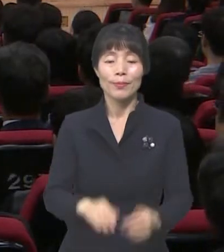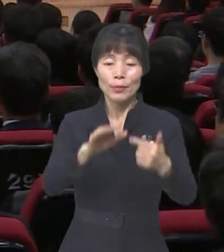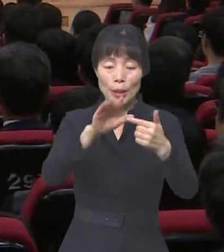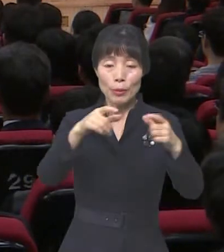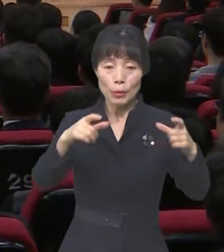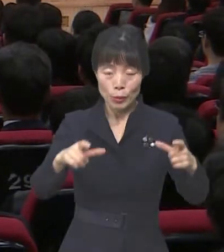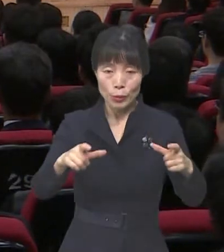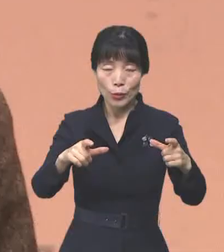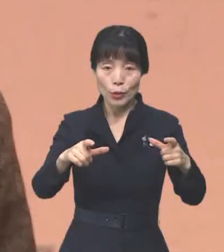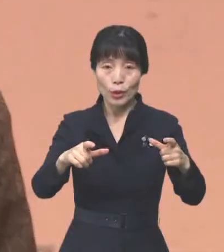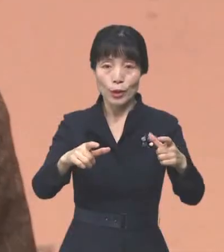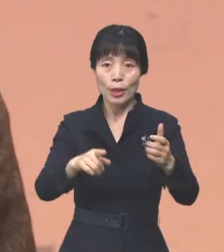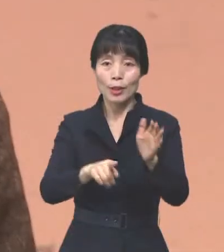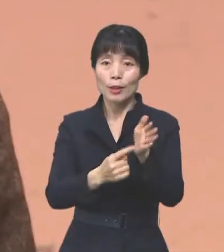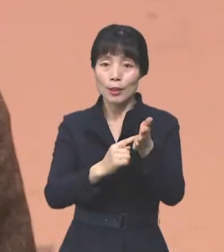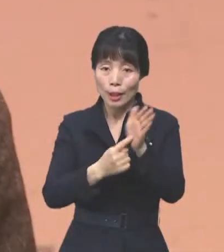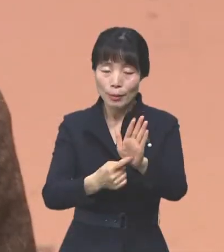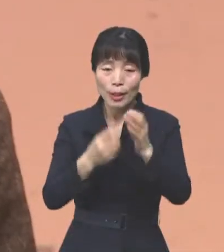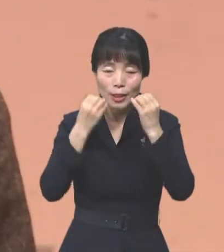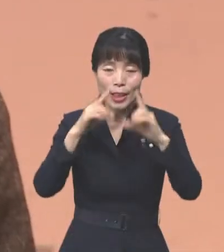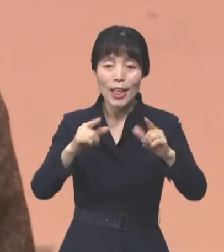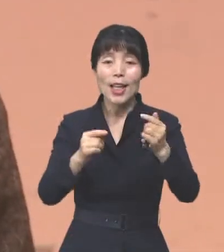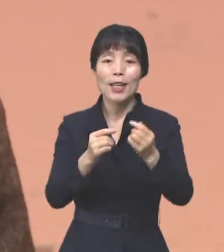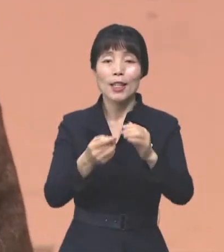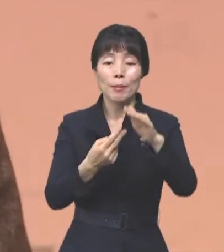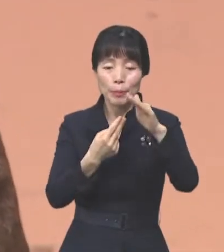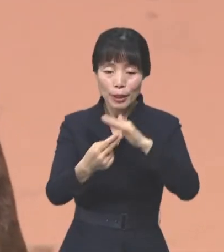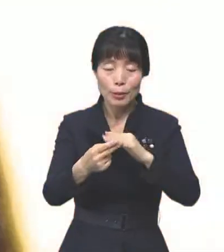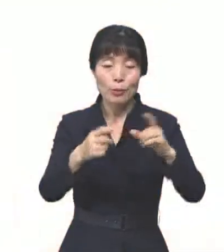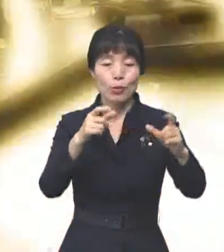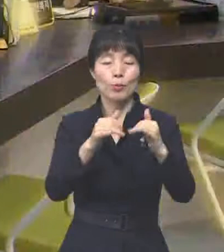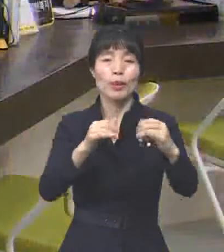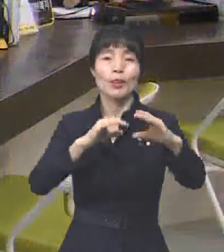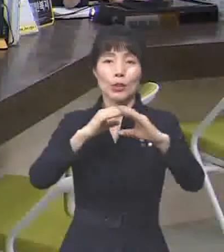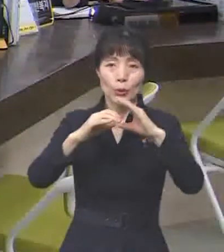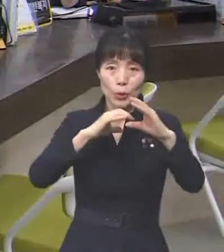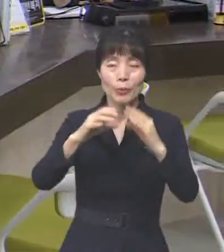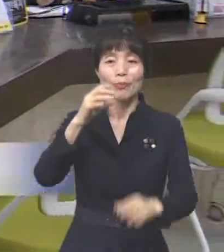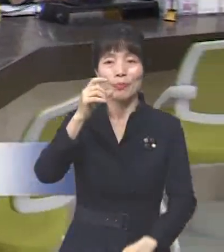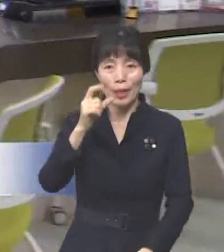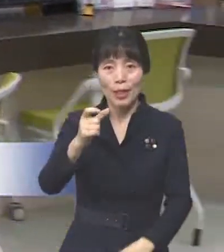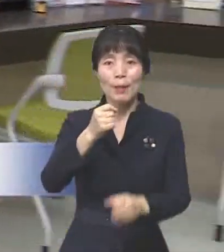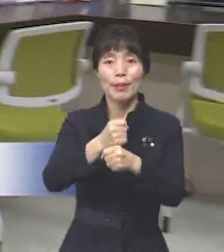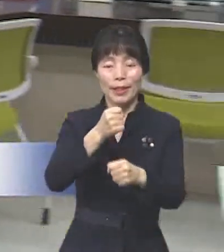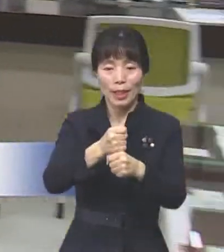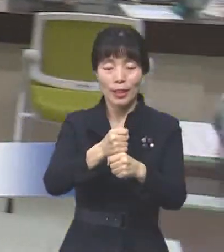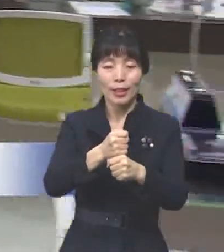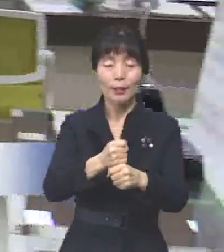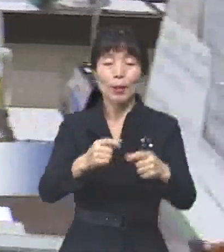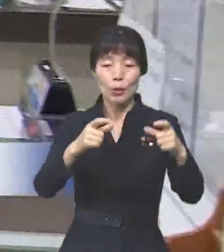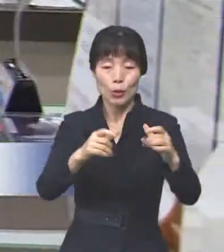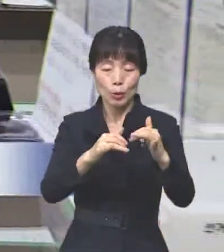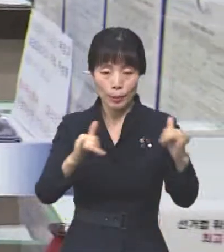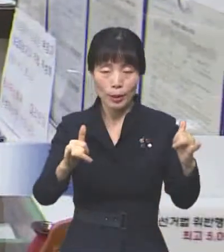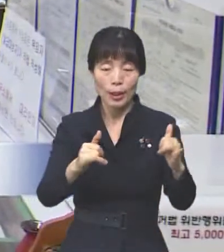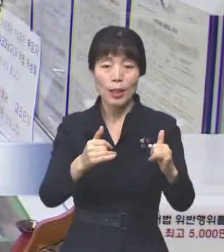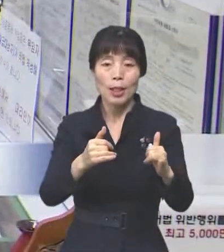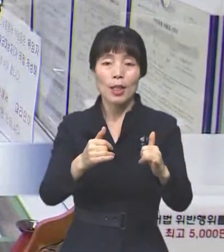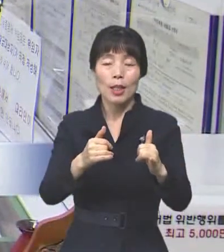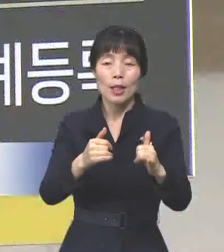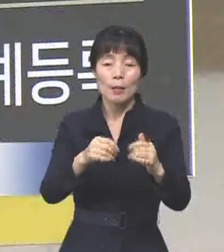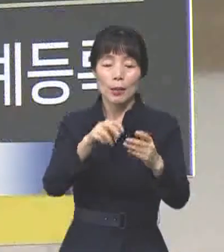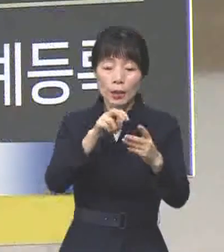남동구가 전면에 내세운 새해 비전은 구민과 소통 강화입니다. 주민과 행정의 접점인 행정복지센터